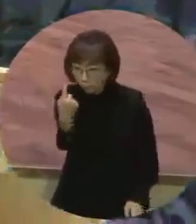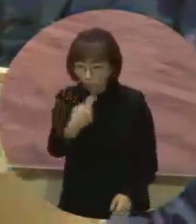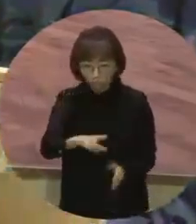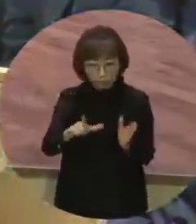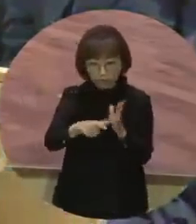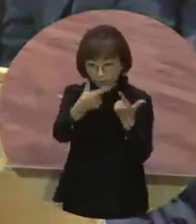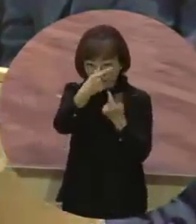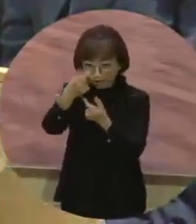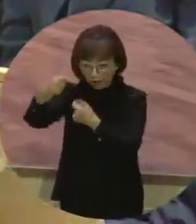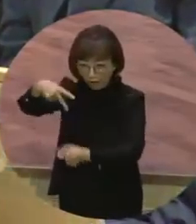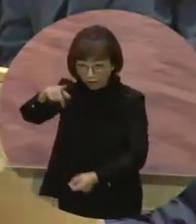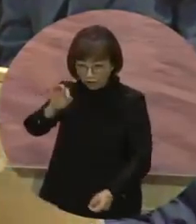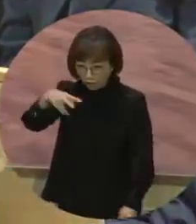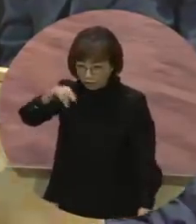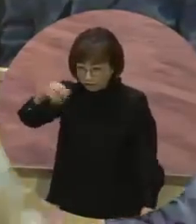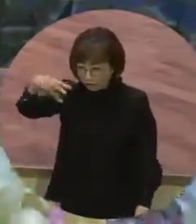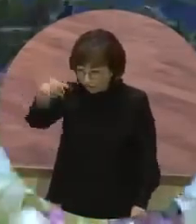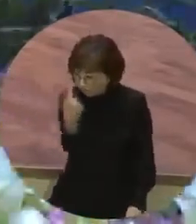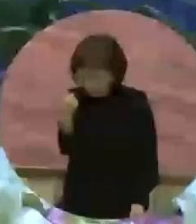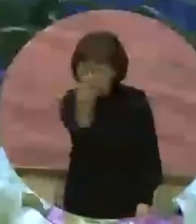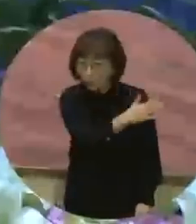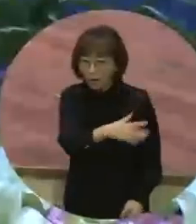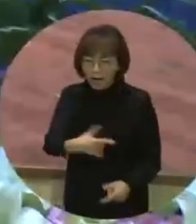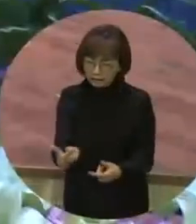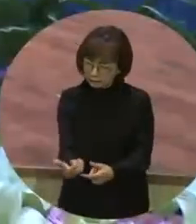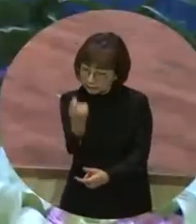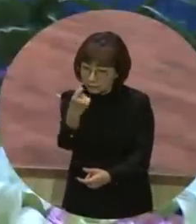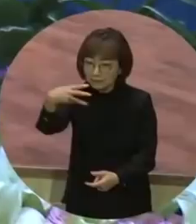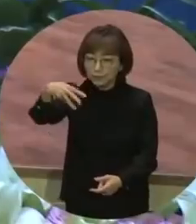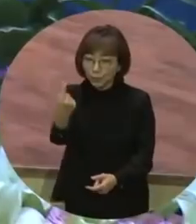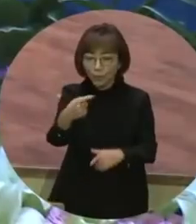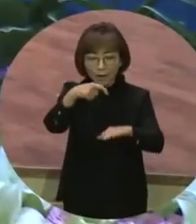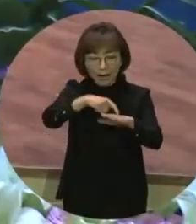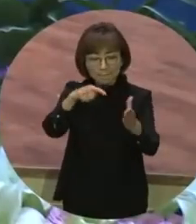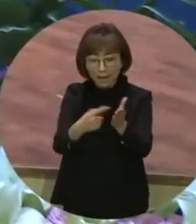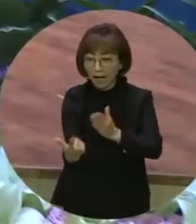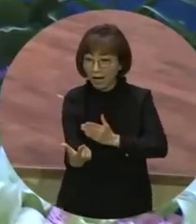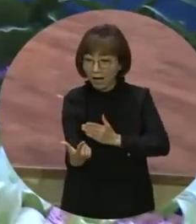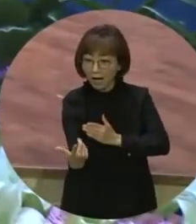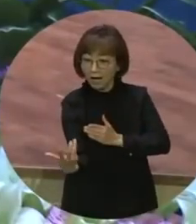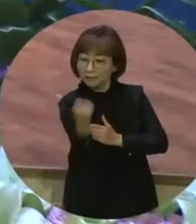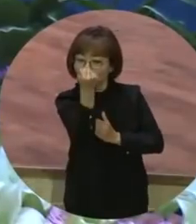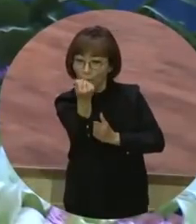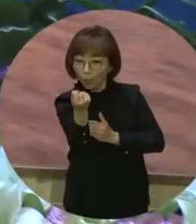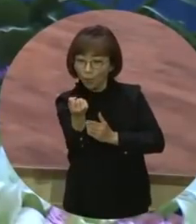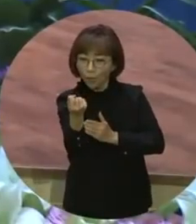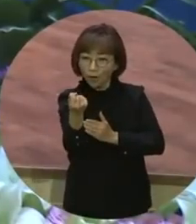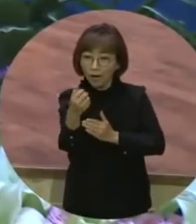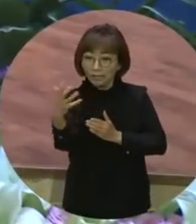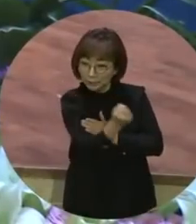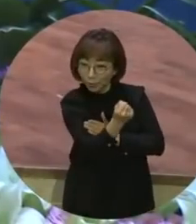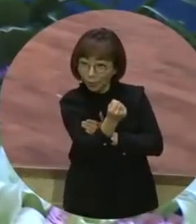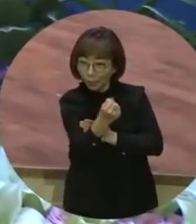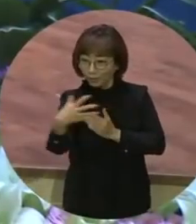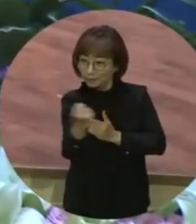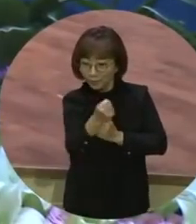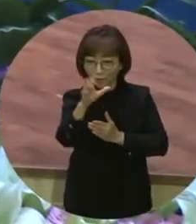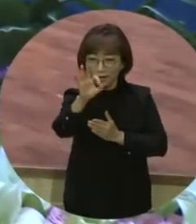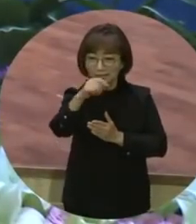정시로, 적시로, 일심으로, 전심으로,